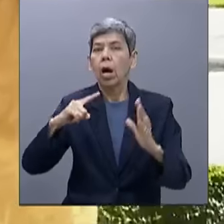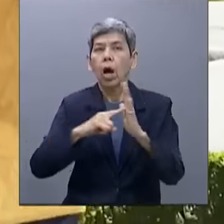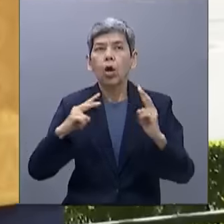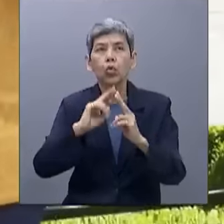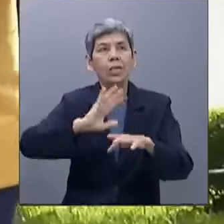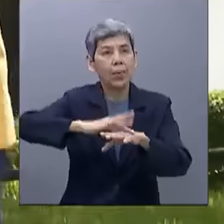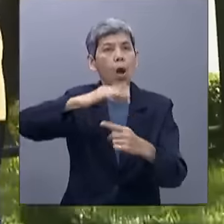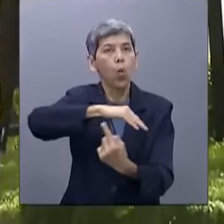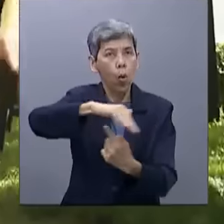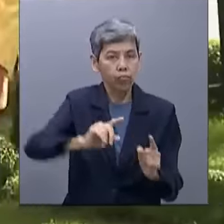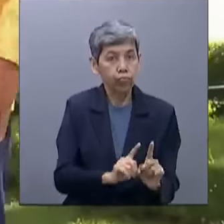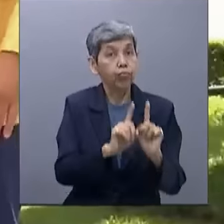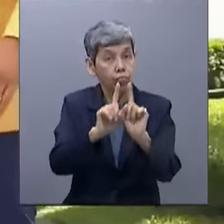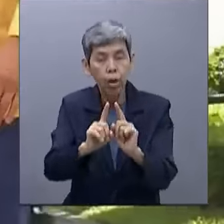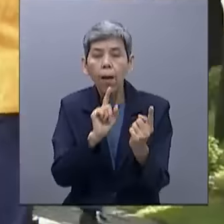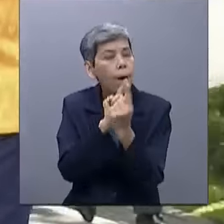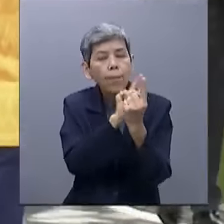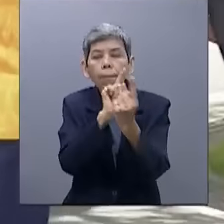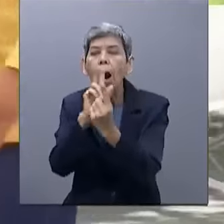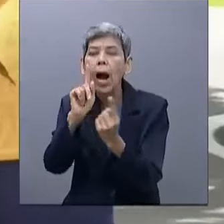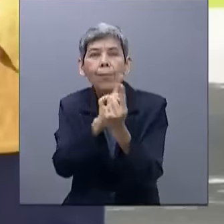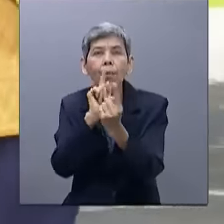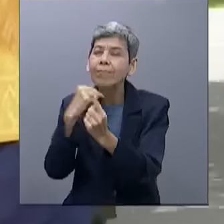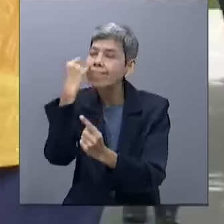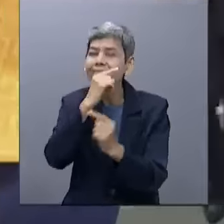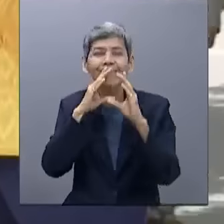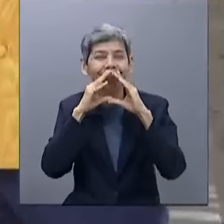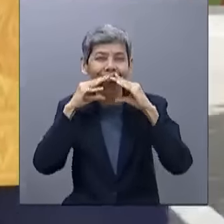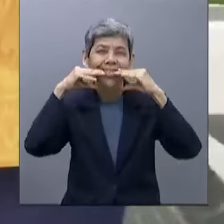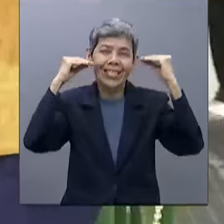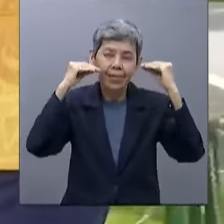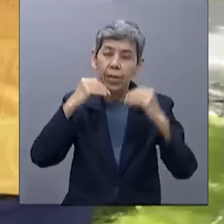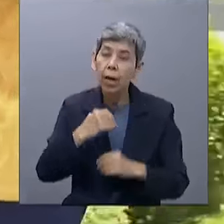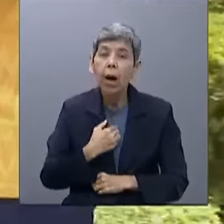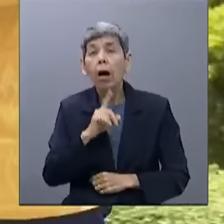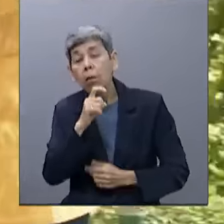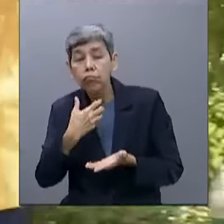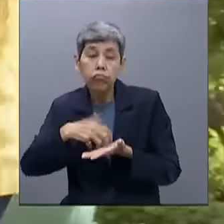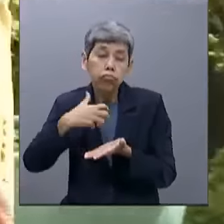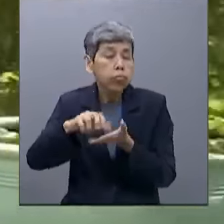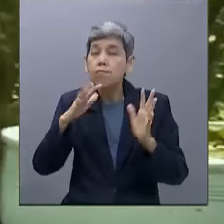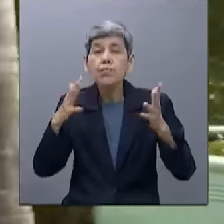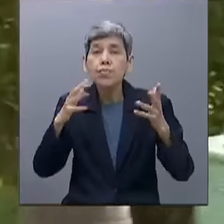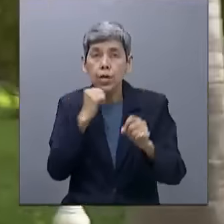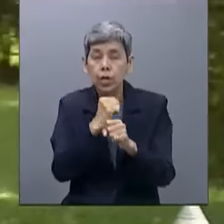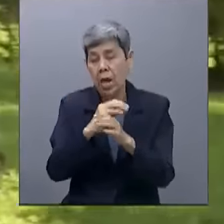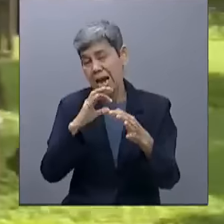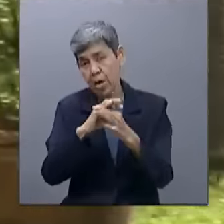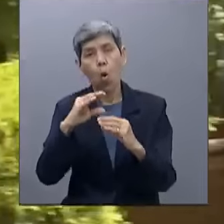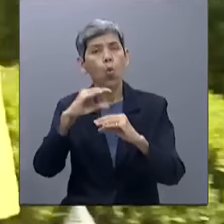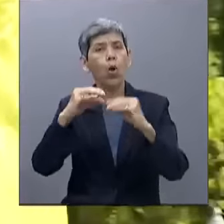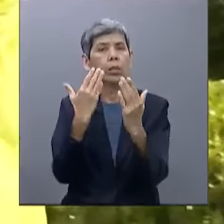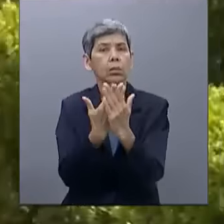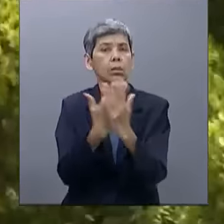รรมชาติและสิ่งแวดล้อมนะคะแล้วก็ทักทายนักข่าวด้วยสีหน้าที่ยิ้มแย้มแต่ก็ไม่ได้ให้ความเห็นในเรื่องใดค่ะโดยเฉพาะความคืบหน้าโครงการเติ